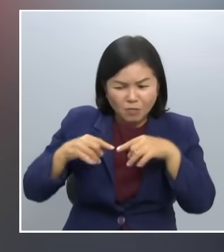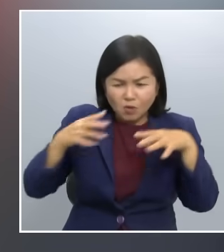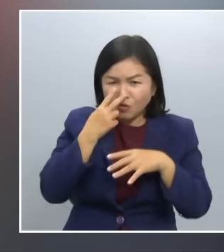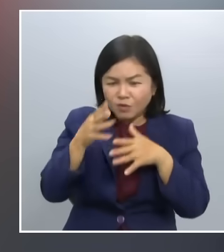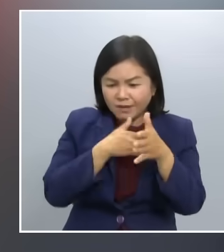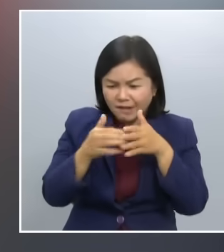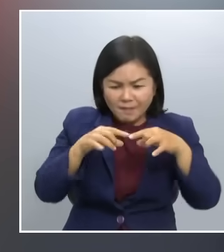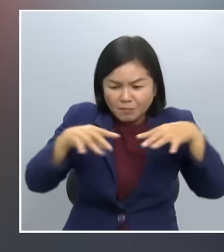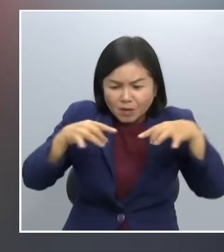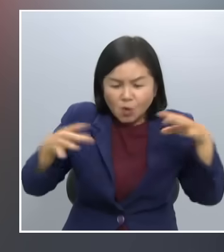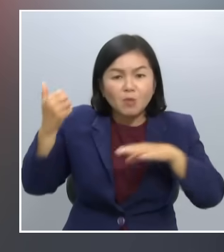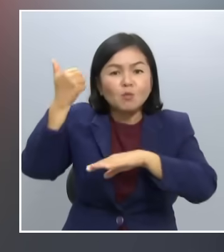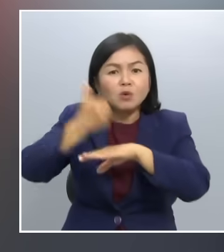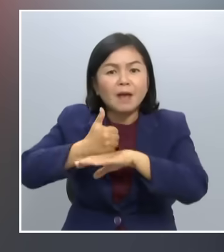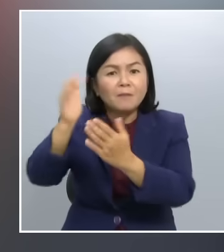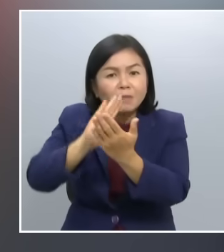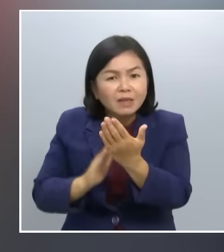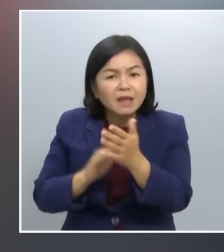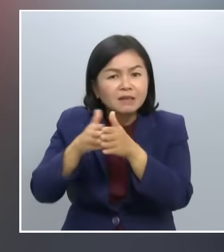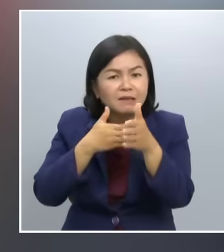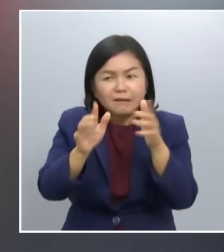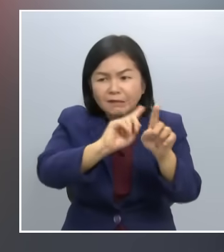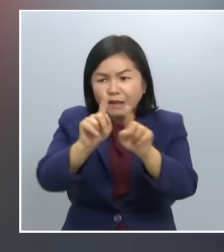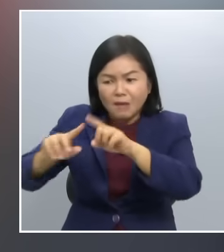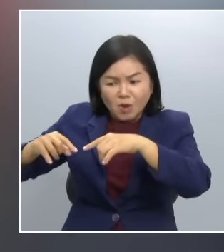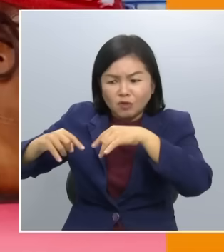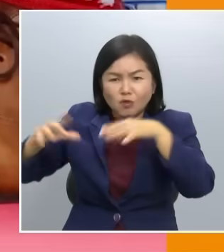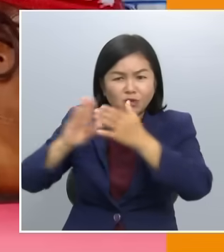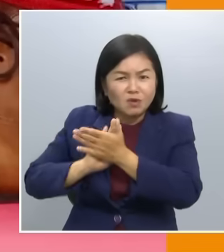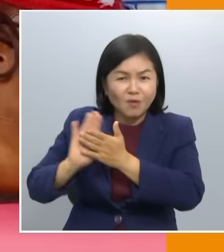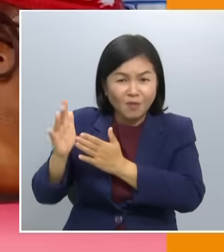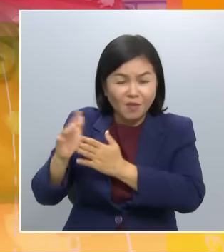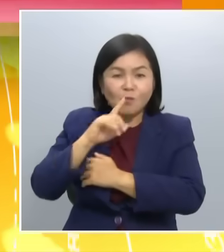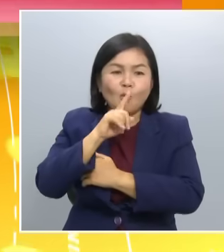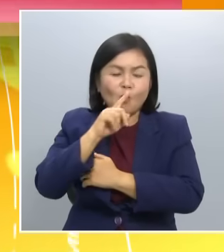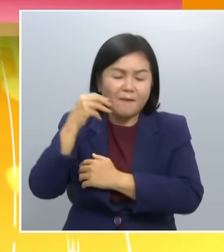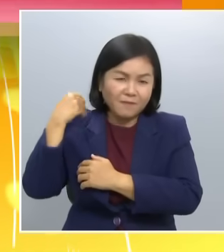มว่าเป็นผู้นำประเทศแล้วใส่ถุงเท้าแบบนี้ อ้าวนี่เพราะฉะนั้น